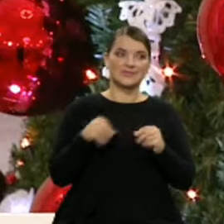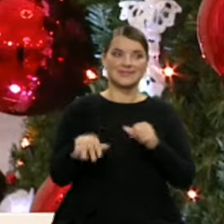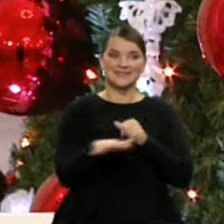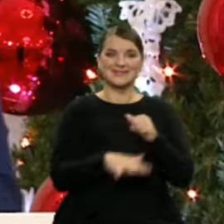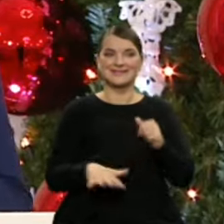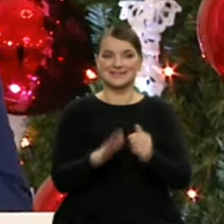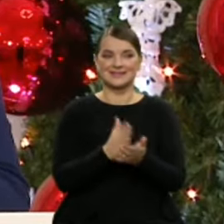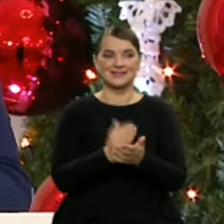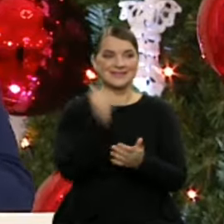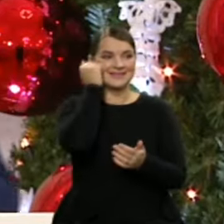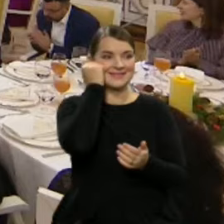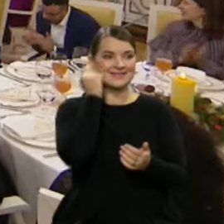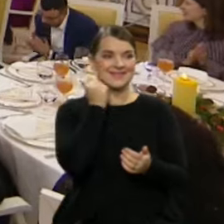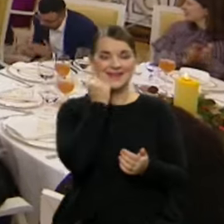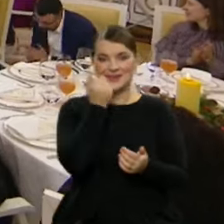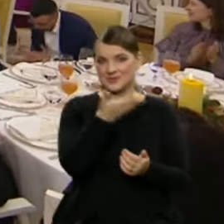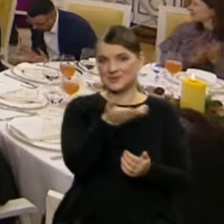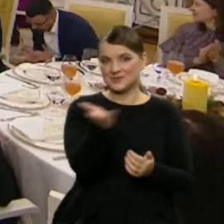labai.